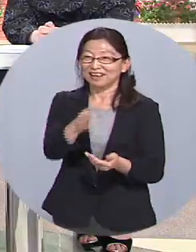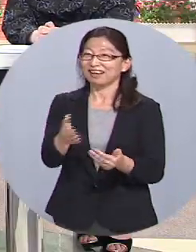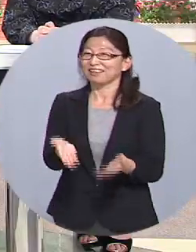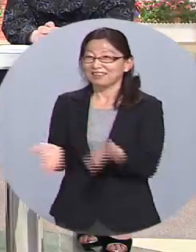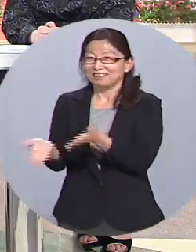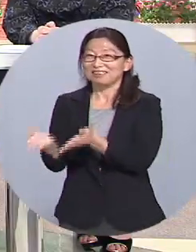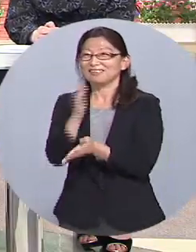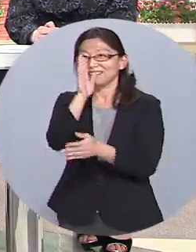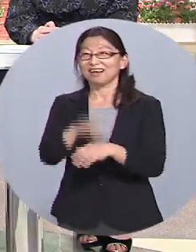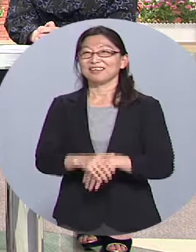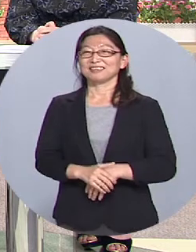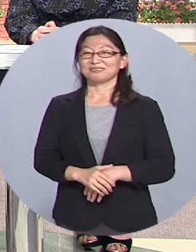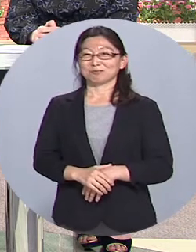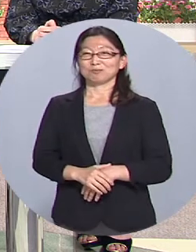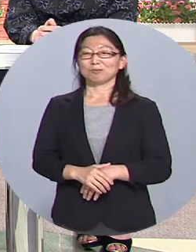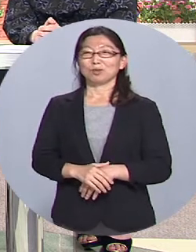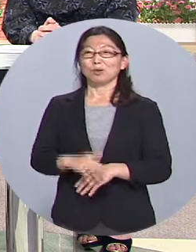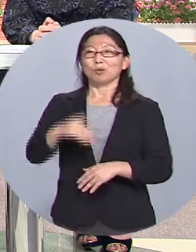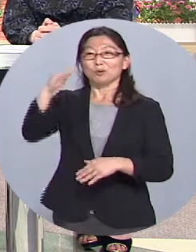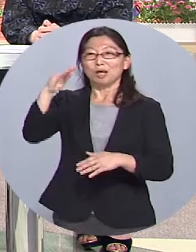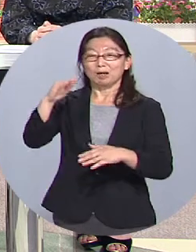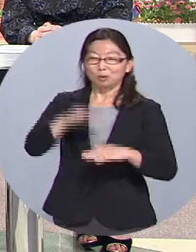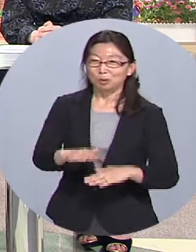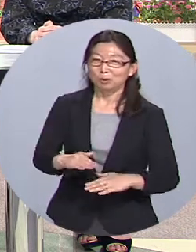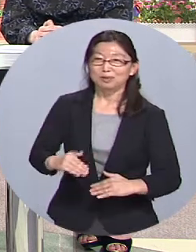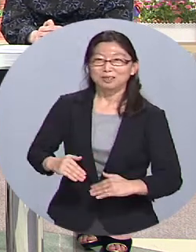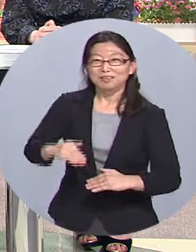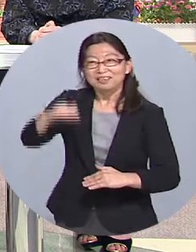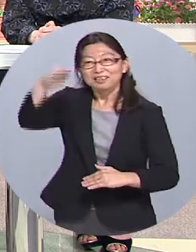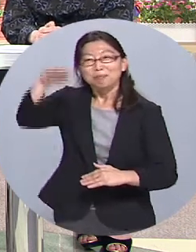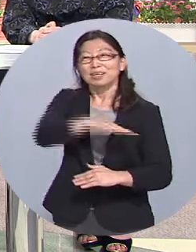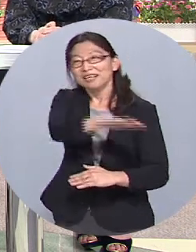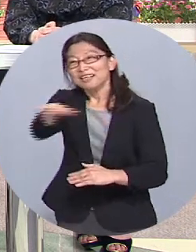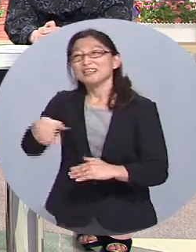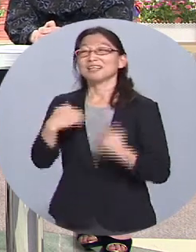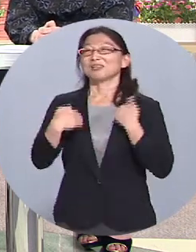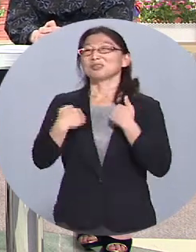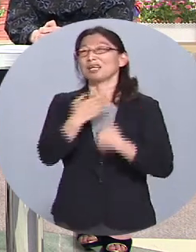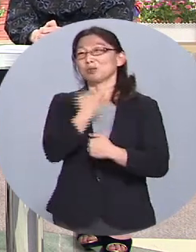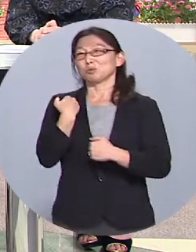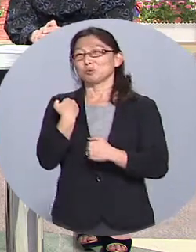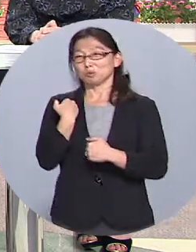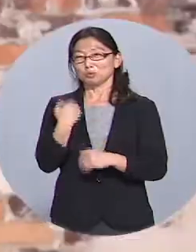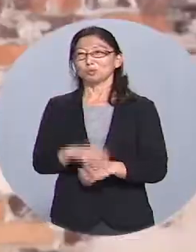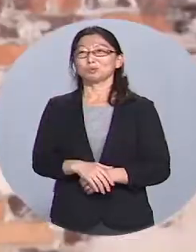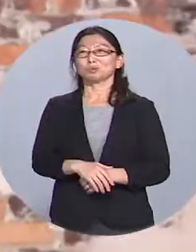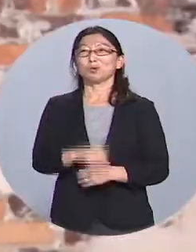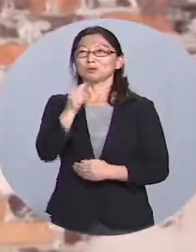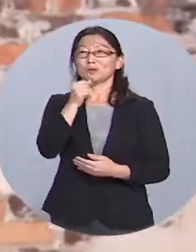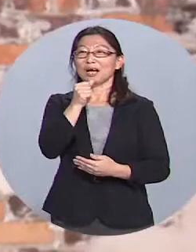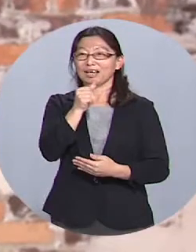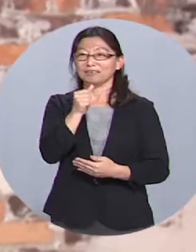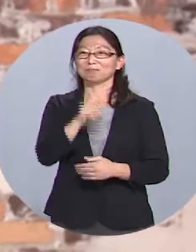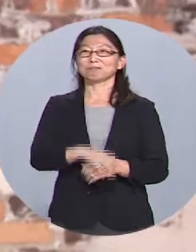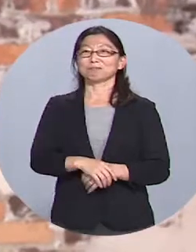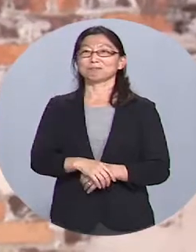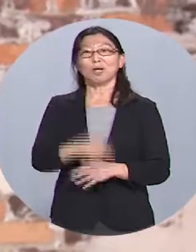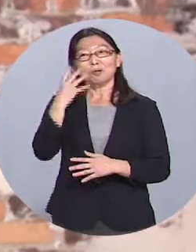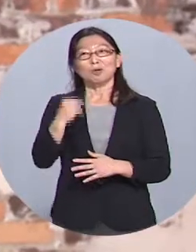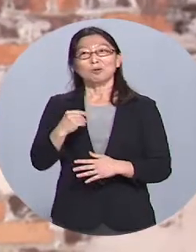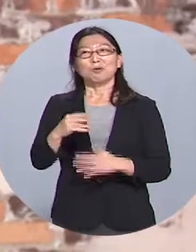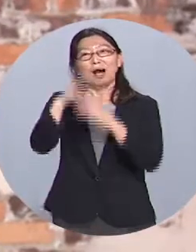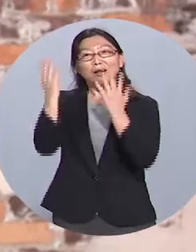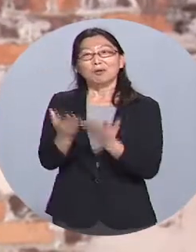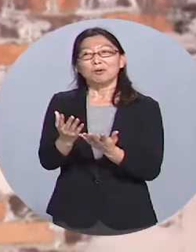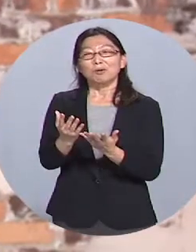我々楽しめるんだからね、はい、大人から子供まで楽しめそうです。続いてはインフォメーションです。松井さん。 はい、魅力まるご